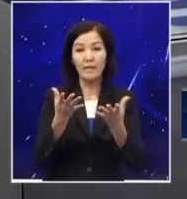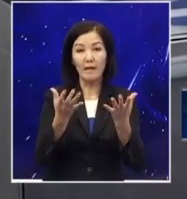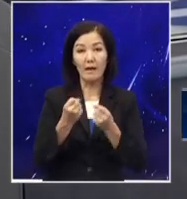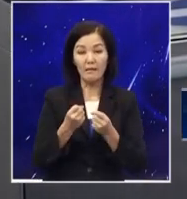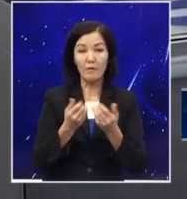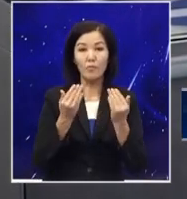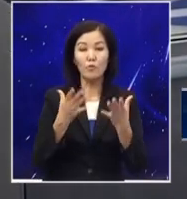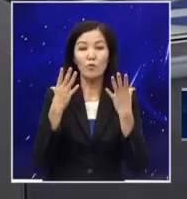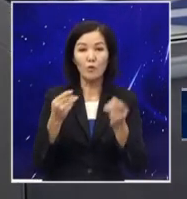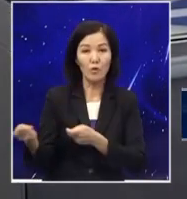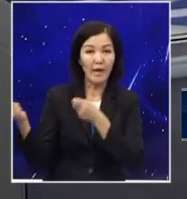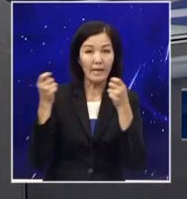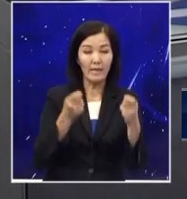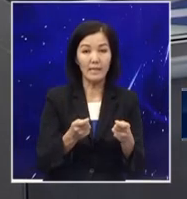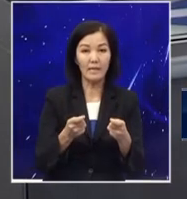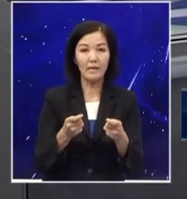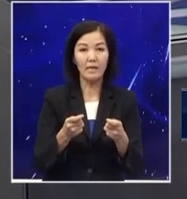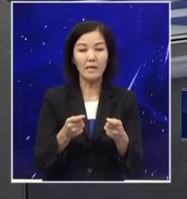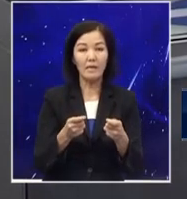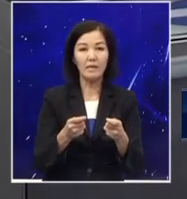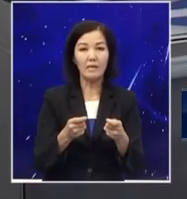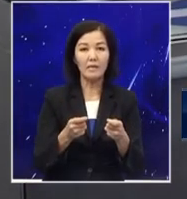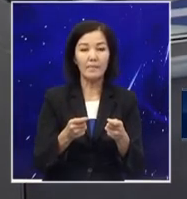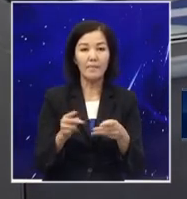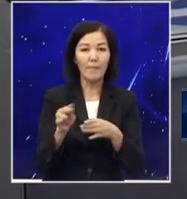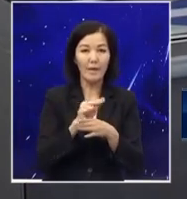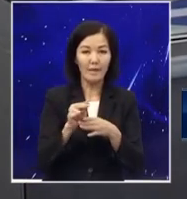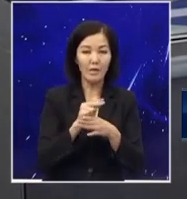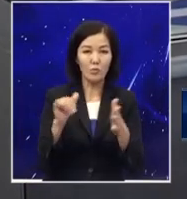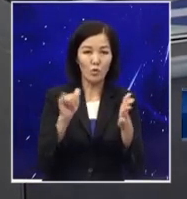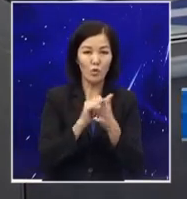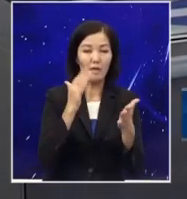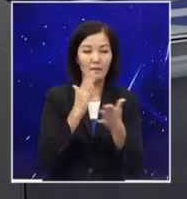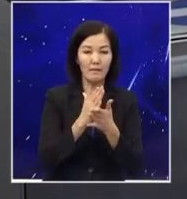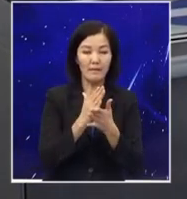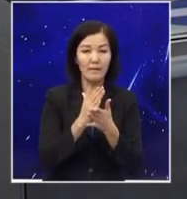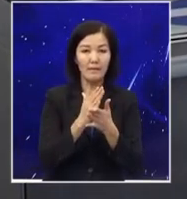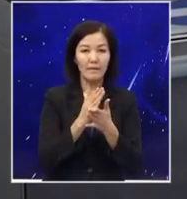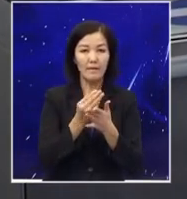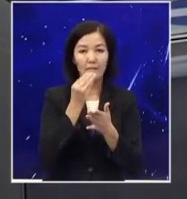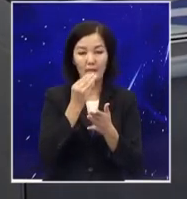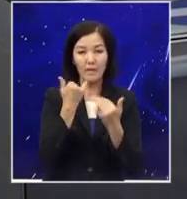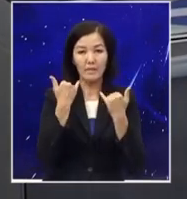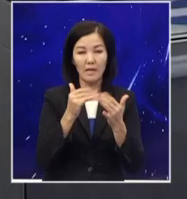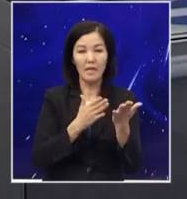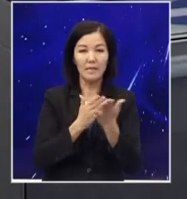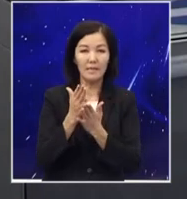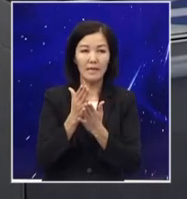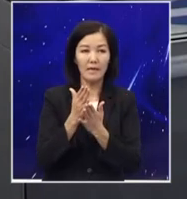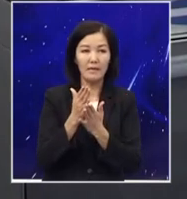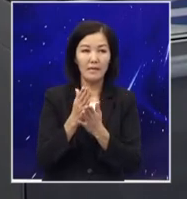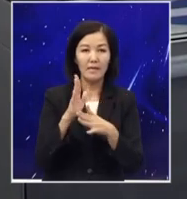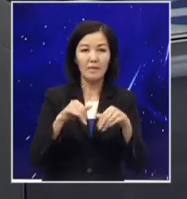жеткізілді колледжге. Бәрі орнында тұр, монтаж жасалынды. Енді біз осы тамақтану саласына